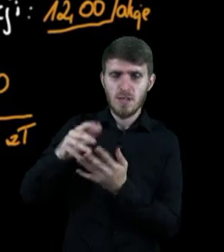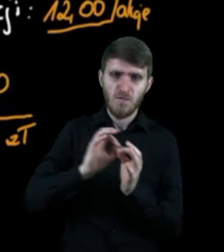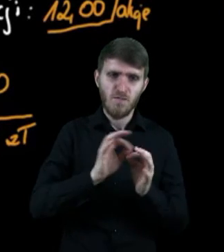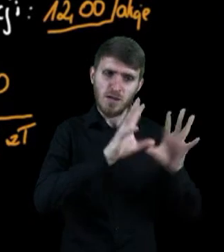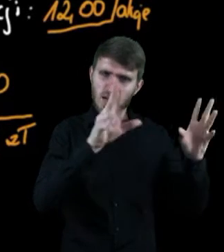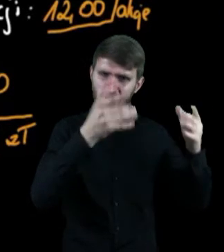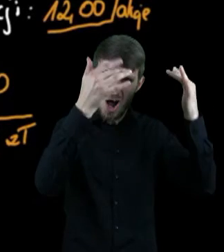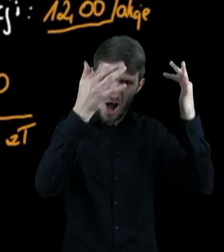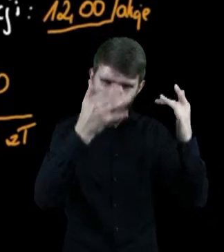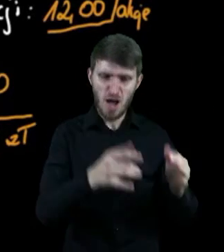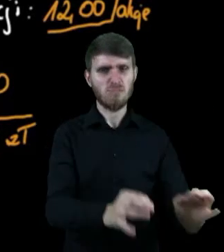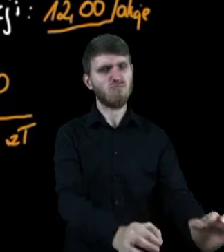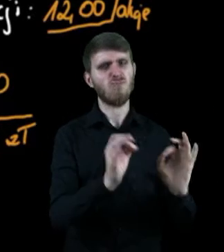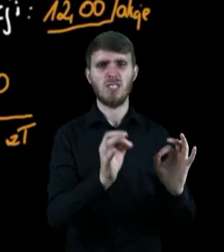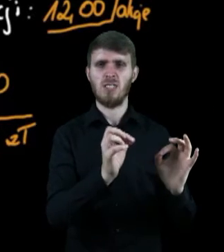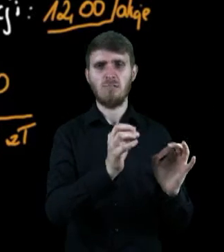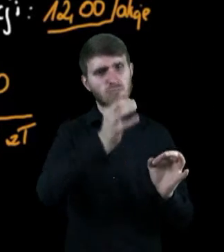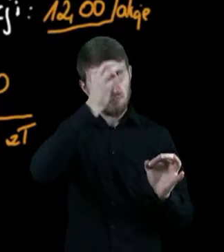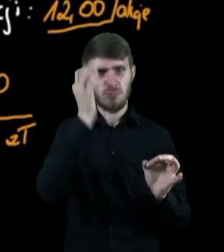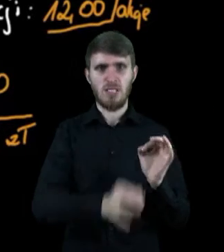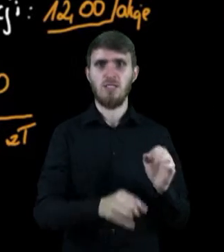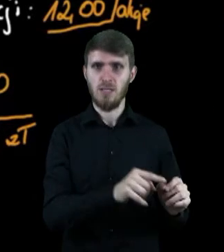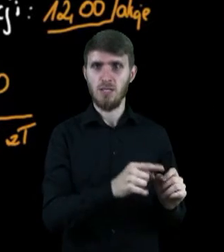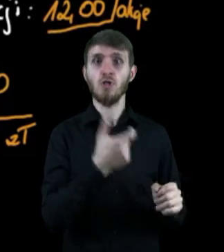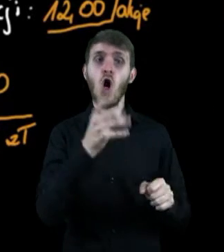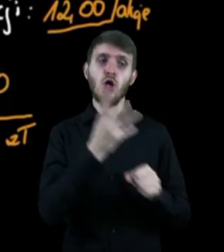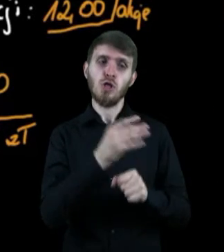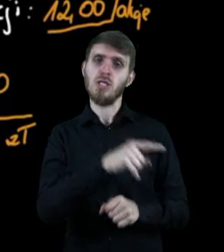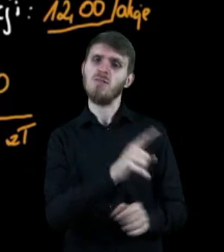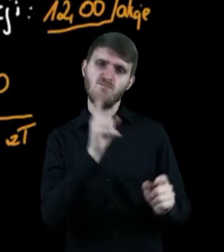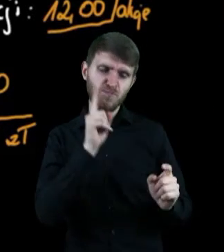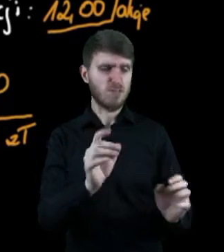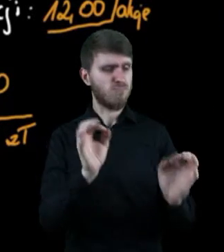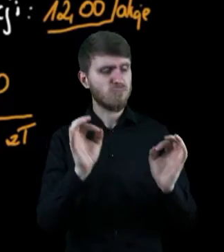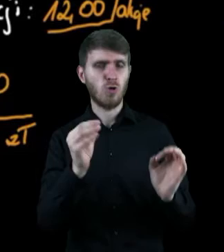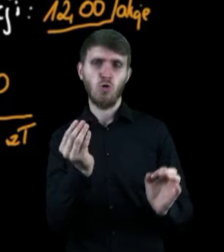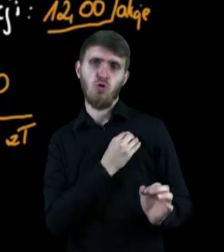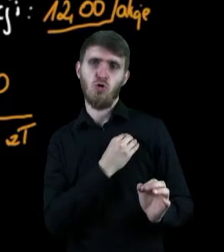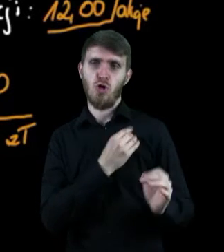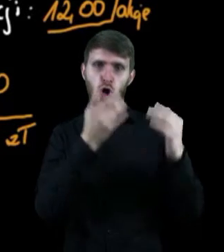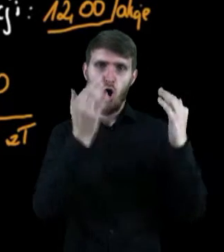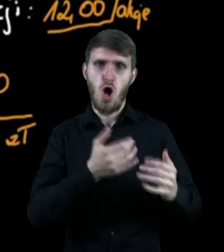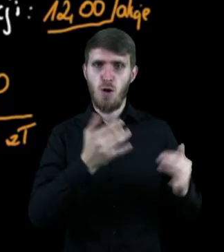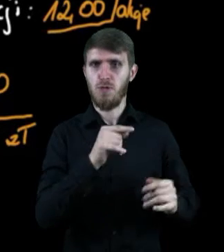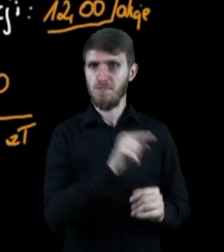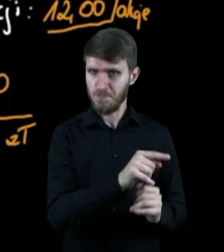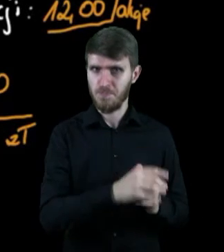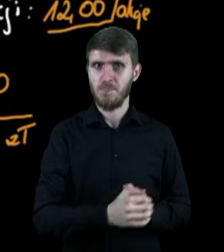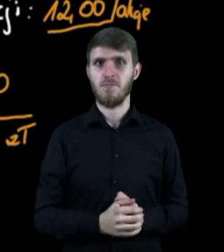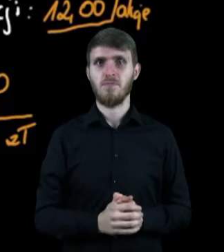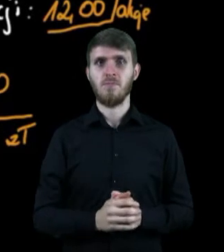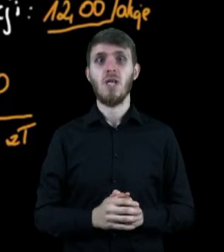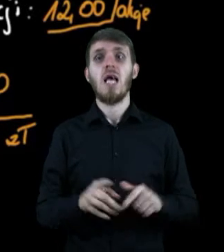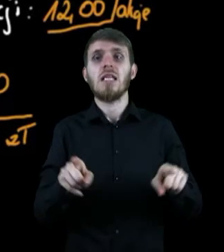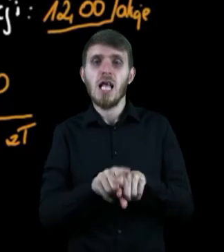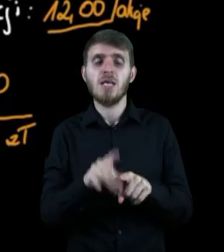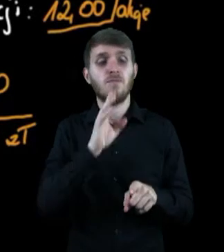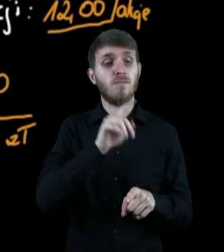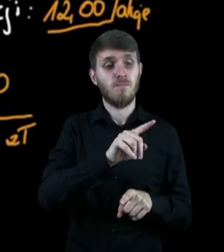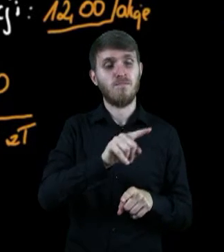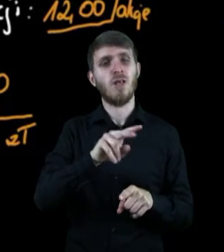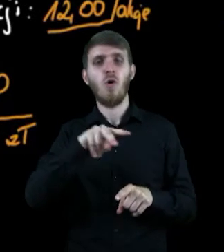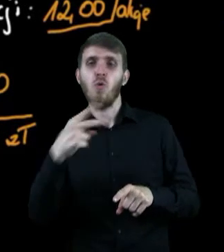aktywów została dobrze oceniona i dobrze określona w bilansie, czyli te 140 zł faktycznie